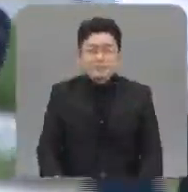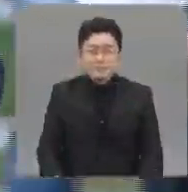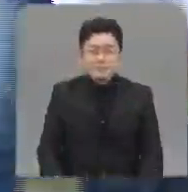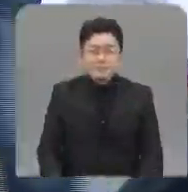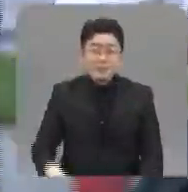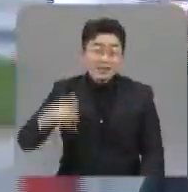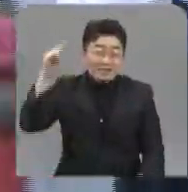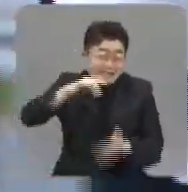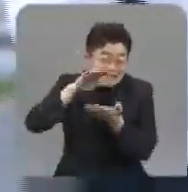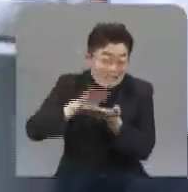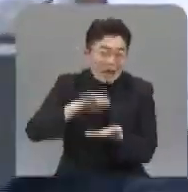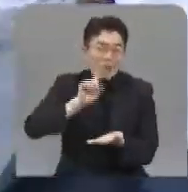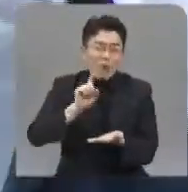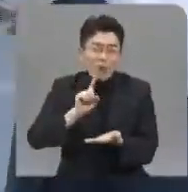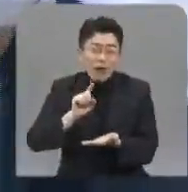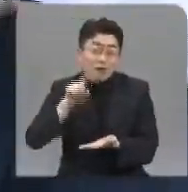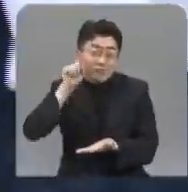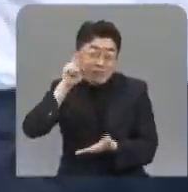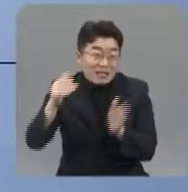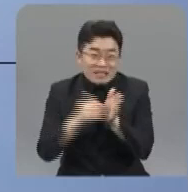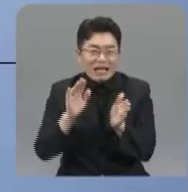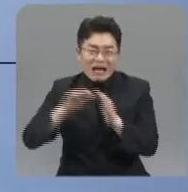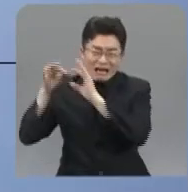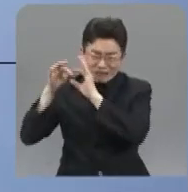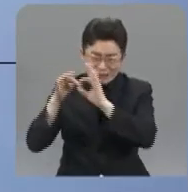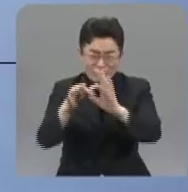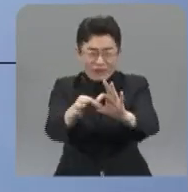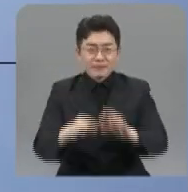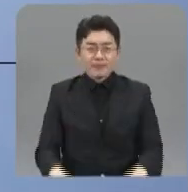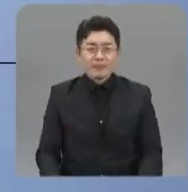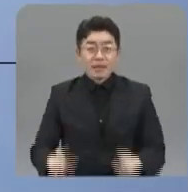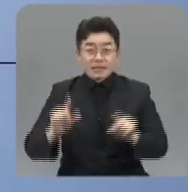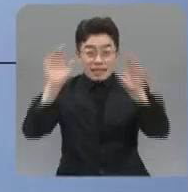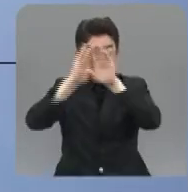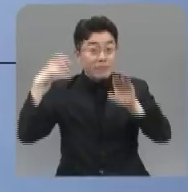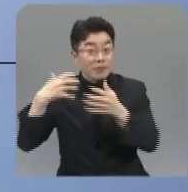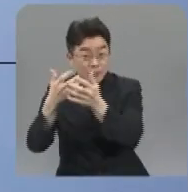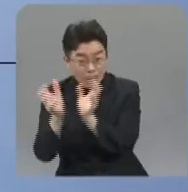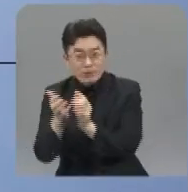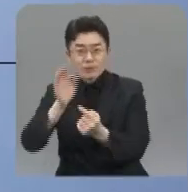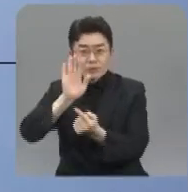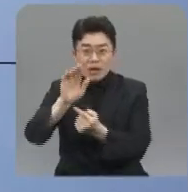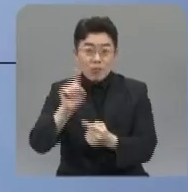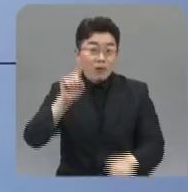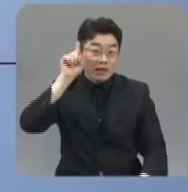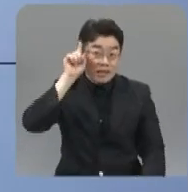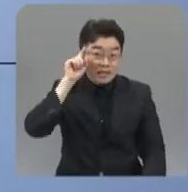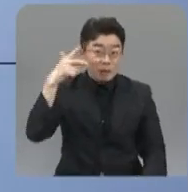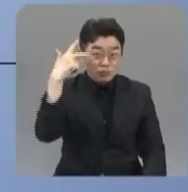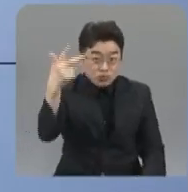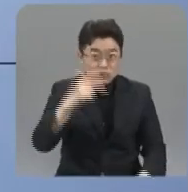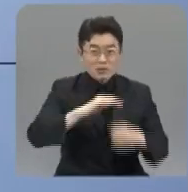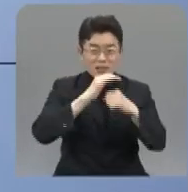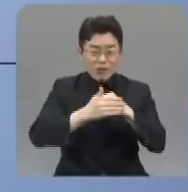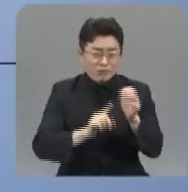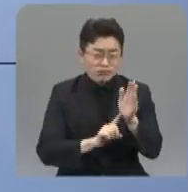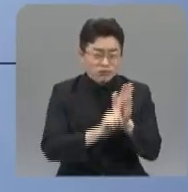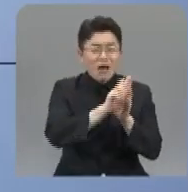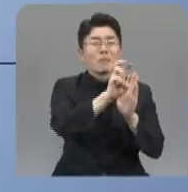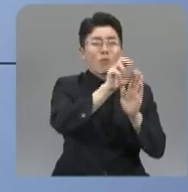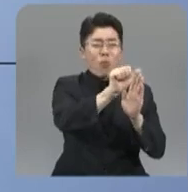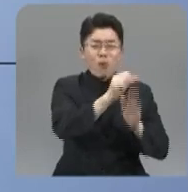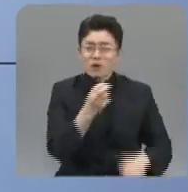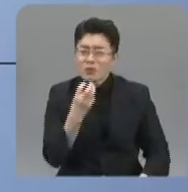la chaleur étoffante devrait persister sur une longue durée d'après les prévisions de l'Agence météorologique les températures maximales